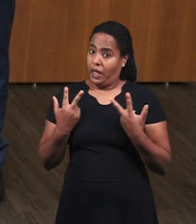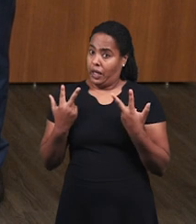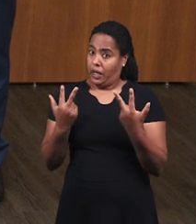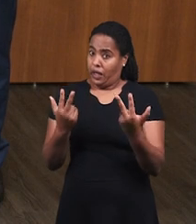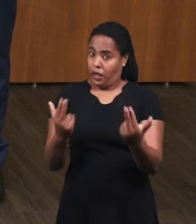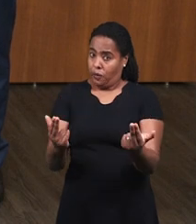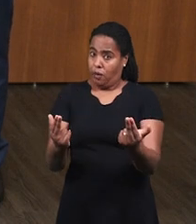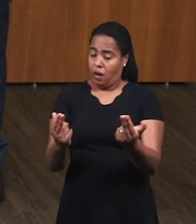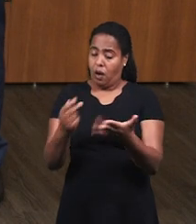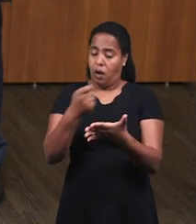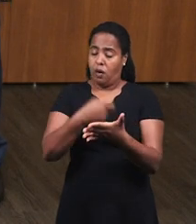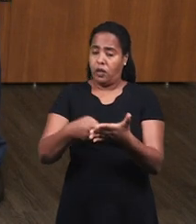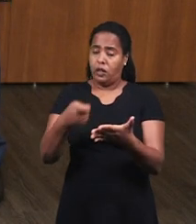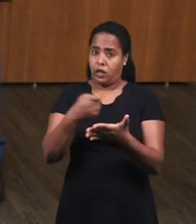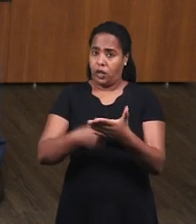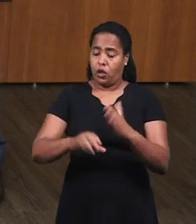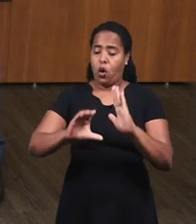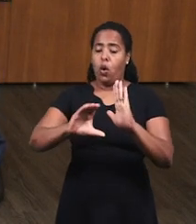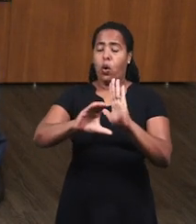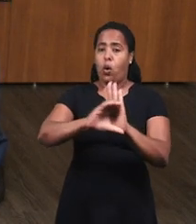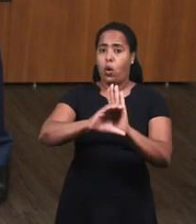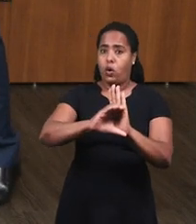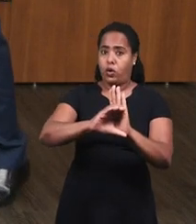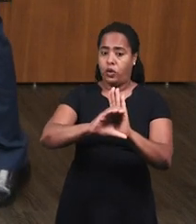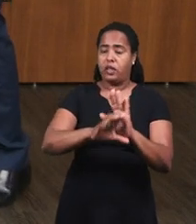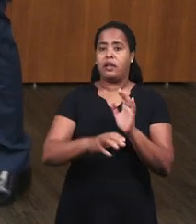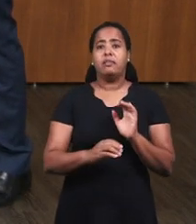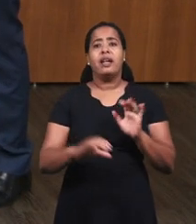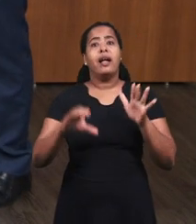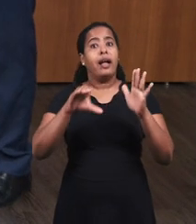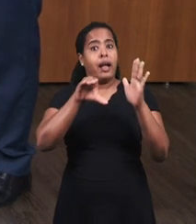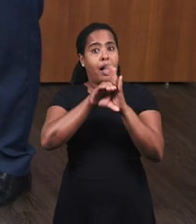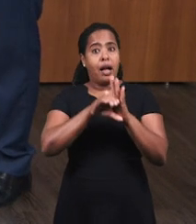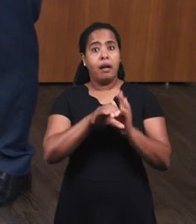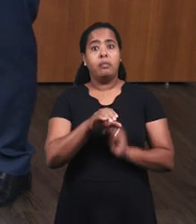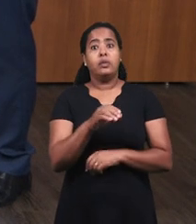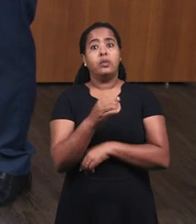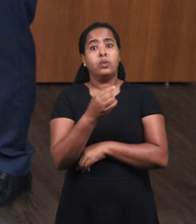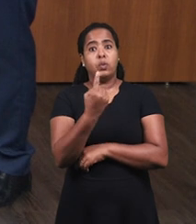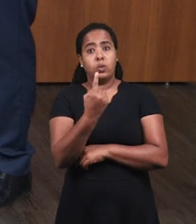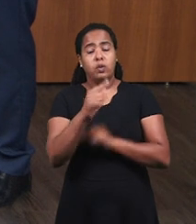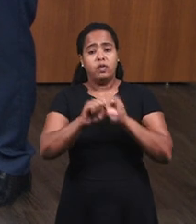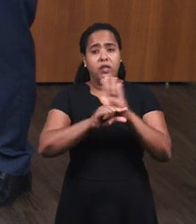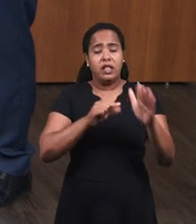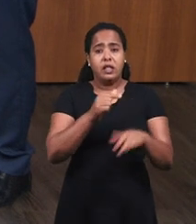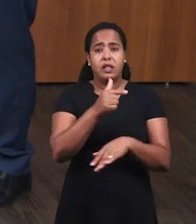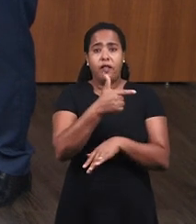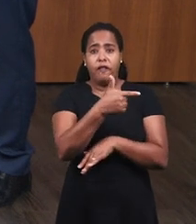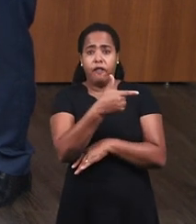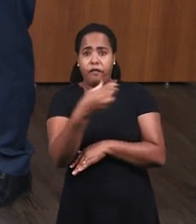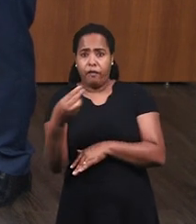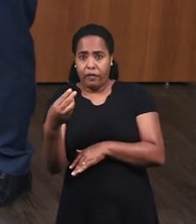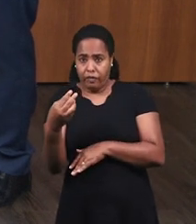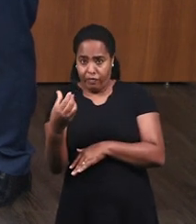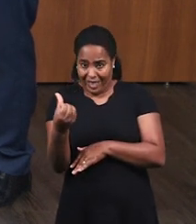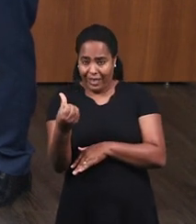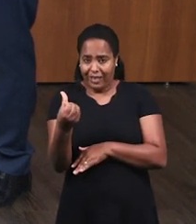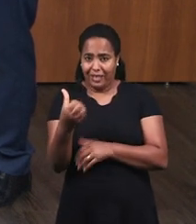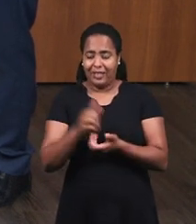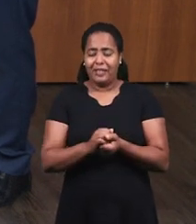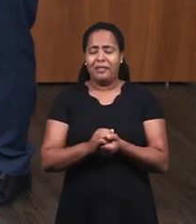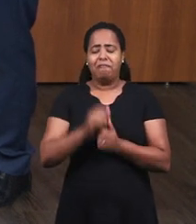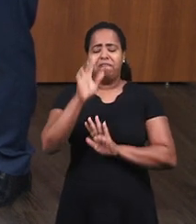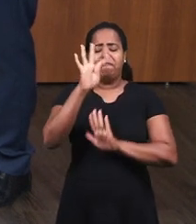Selon cet écrit en Colossiens chapitre 1, verset 26, qui est un